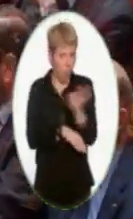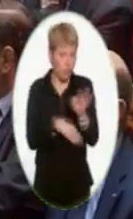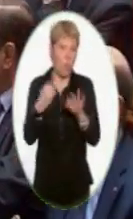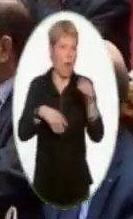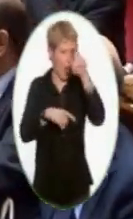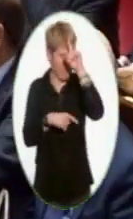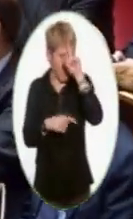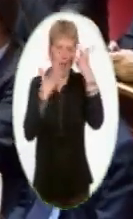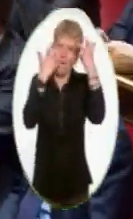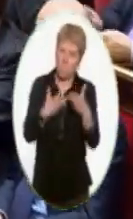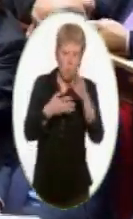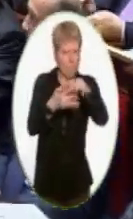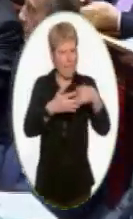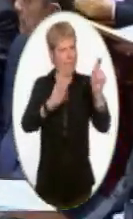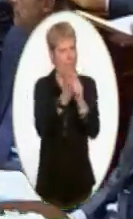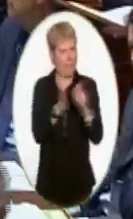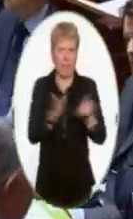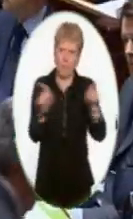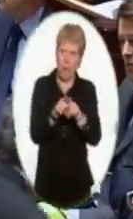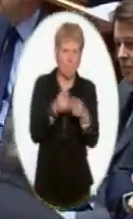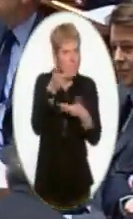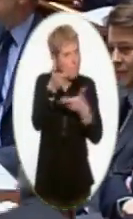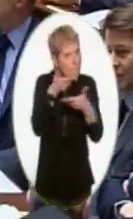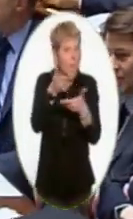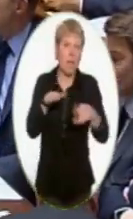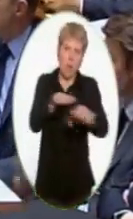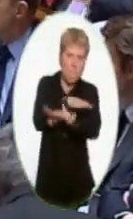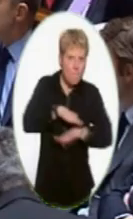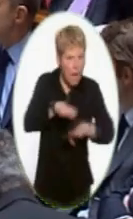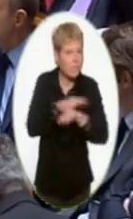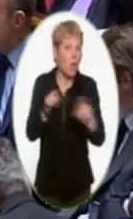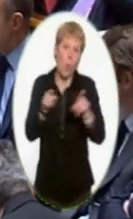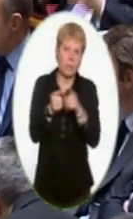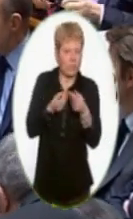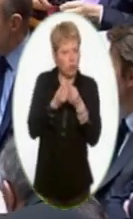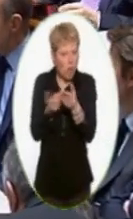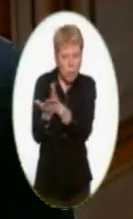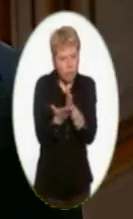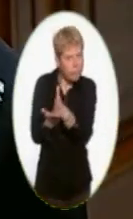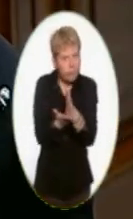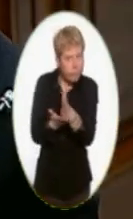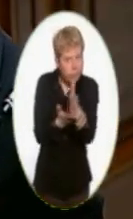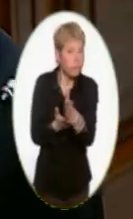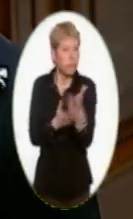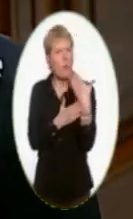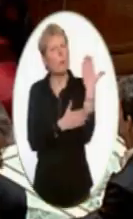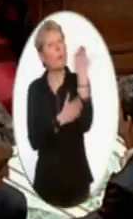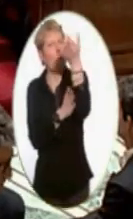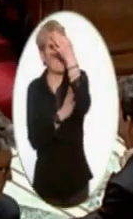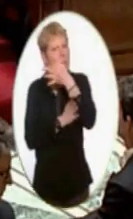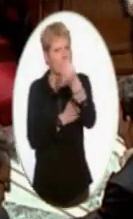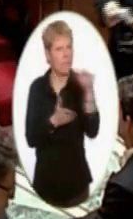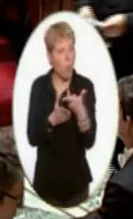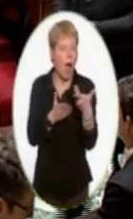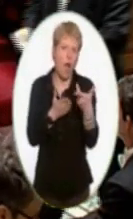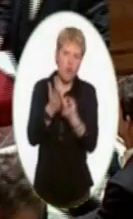des Affaires étrangères et européennes. Monsieur le Président, mesdames et messieurs les députés, moi, je travaille.